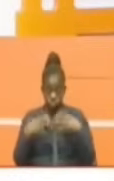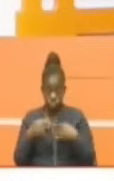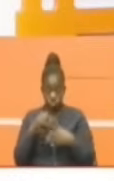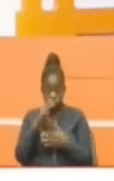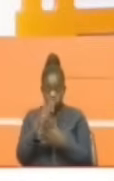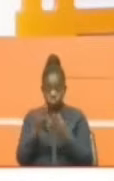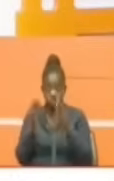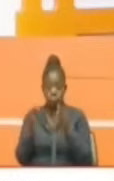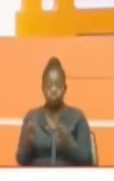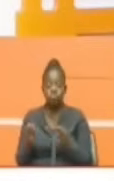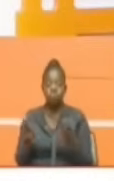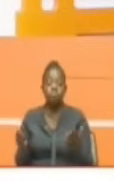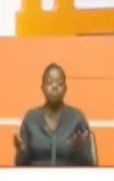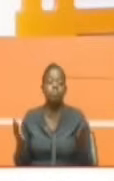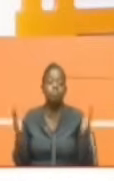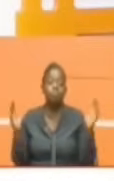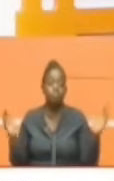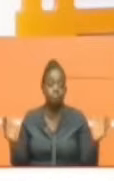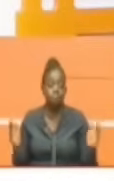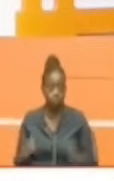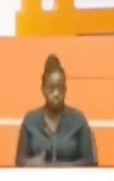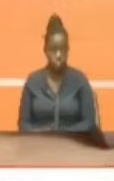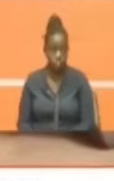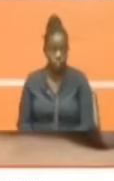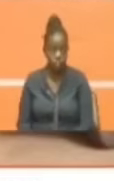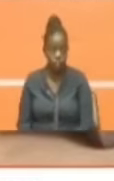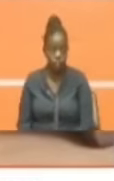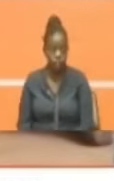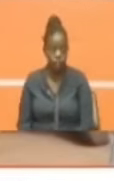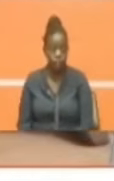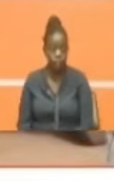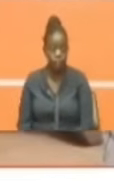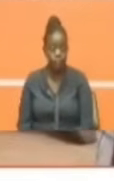nti kuba omusango gwa Nagomola